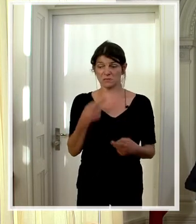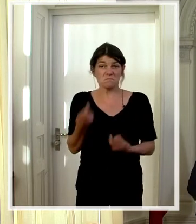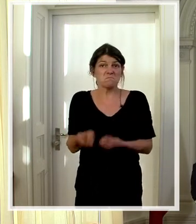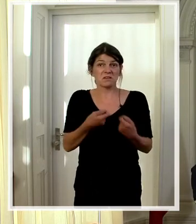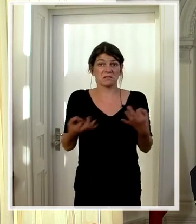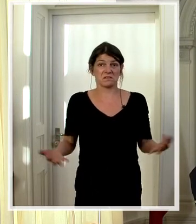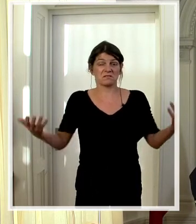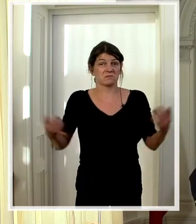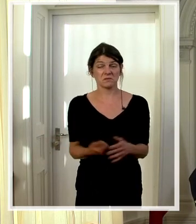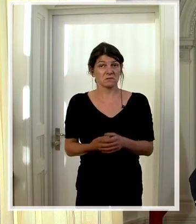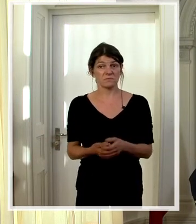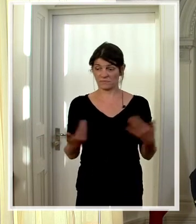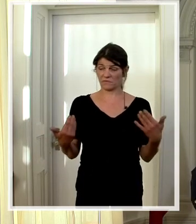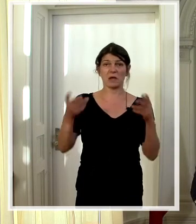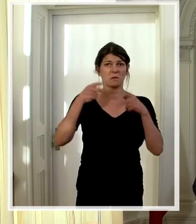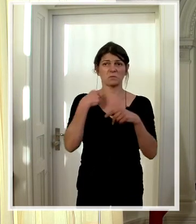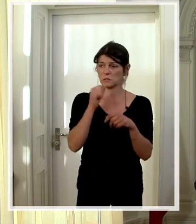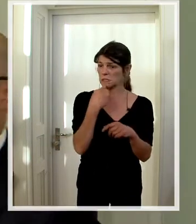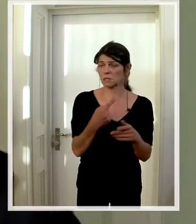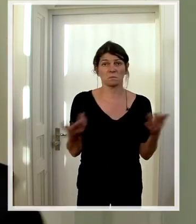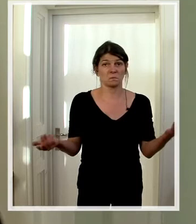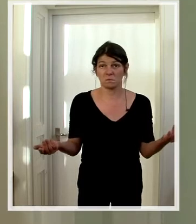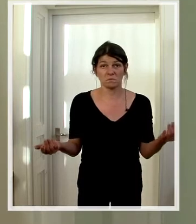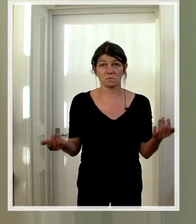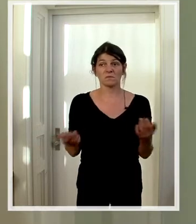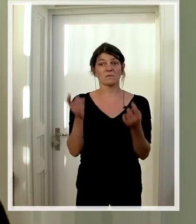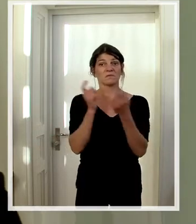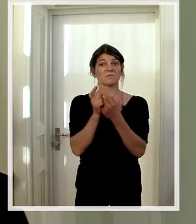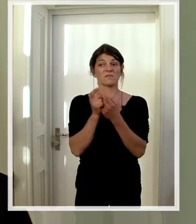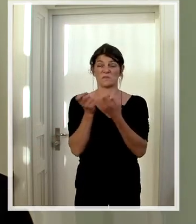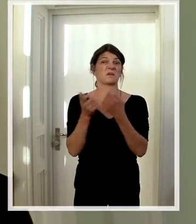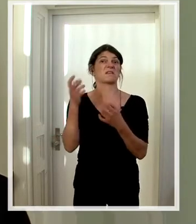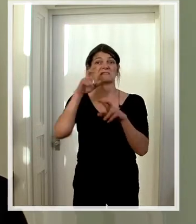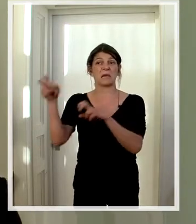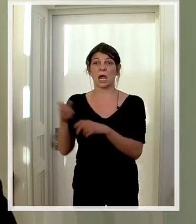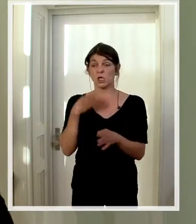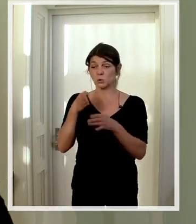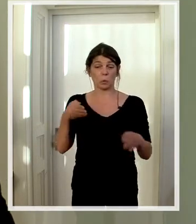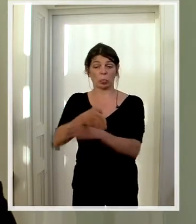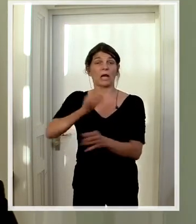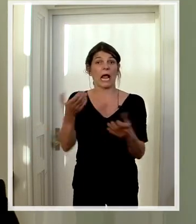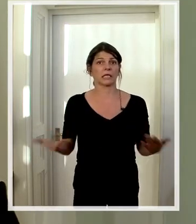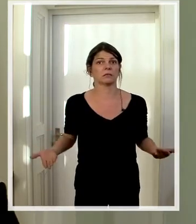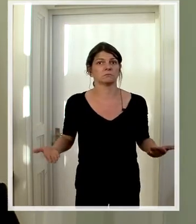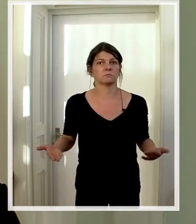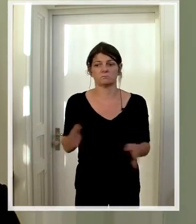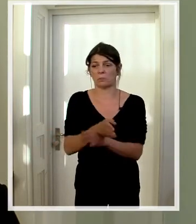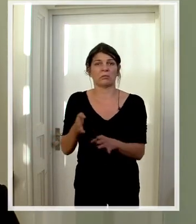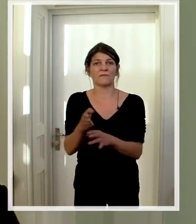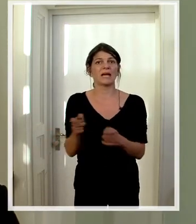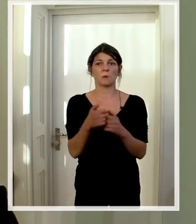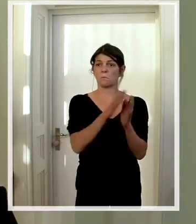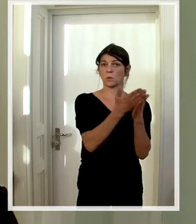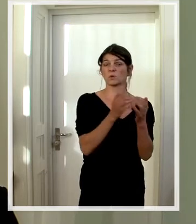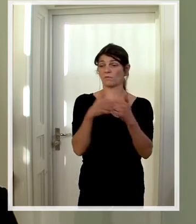nichts, weil an sich muss man davon ausgehen, es ist halt ein physikalisches Thema. Züge können nicht durcheinander durchfahren. Zwischen Buchs und Felker